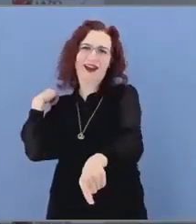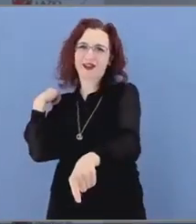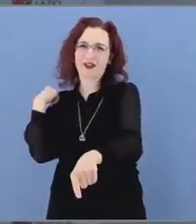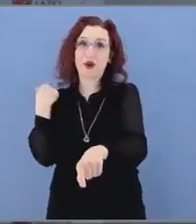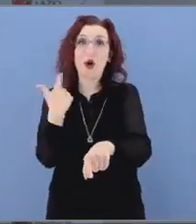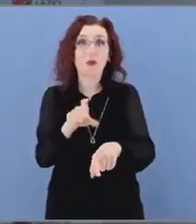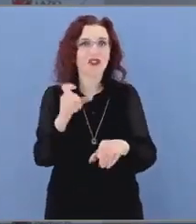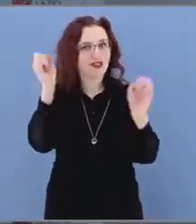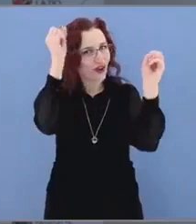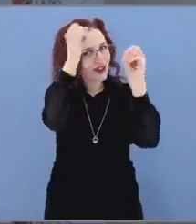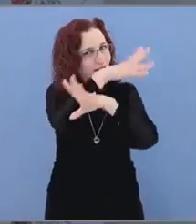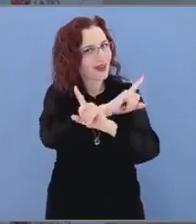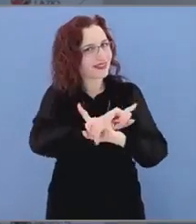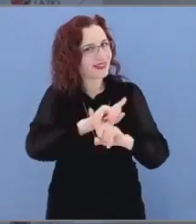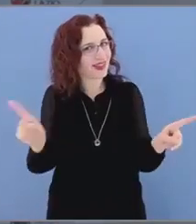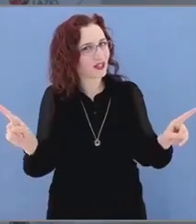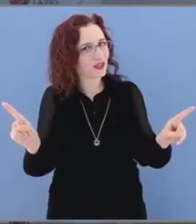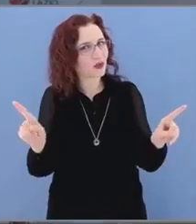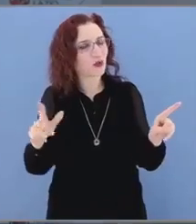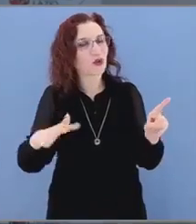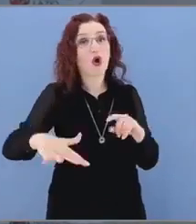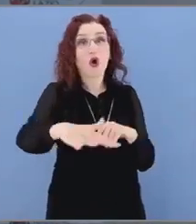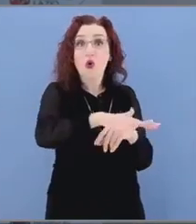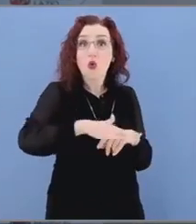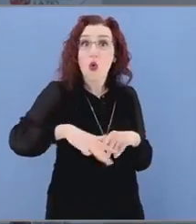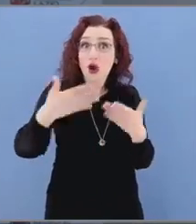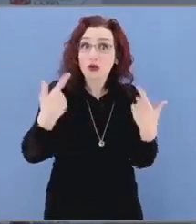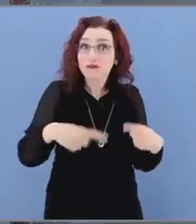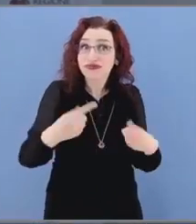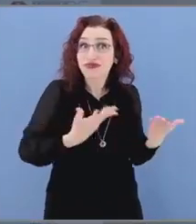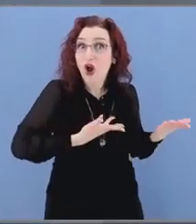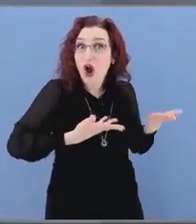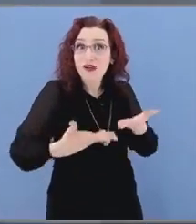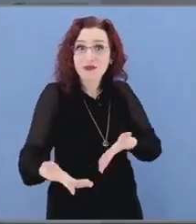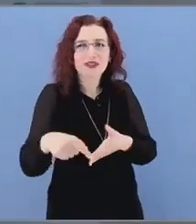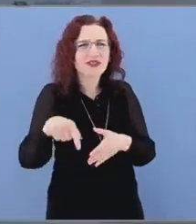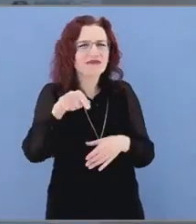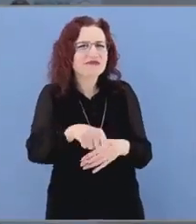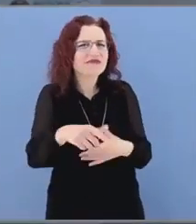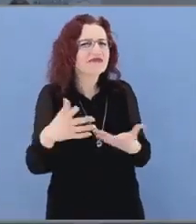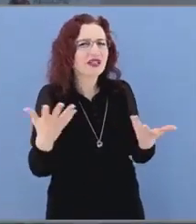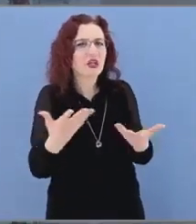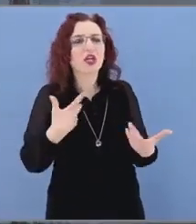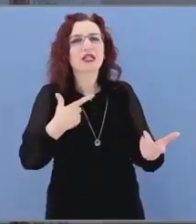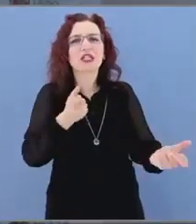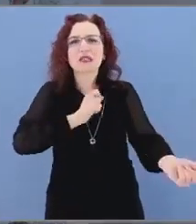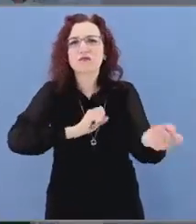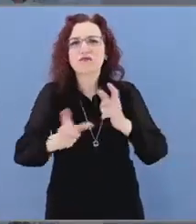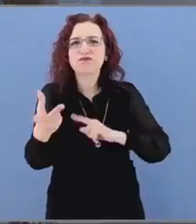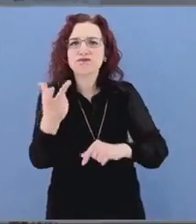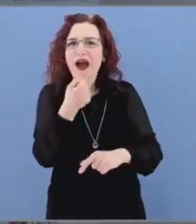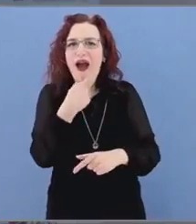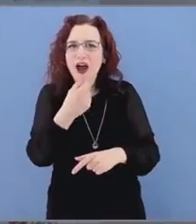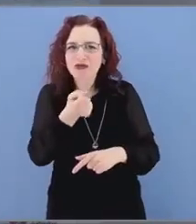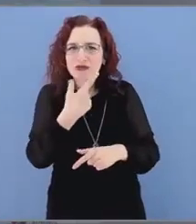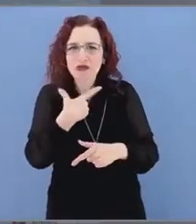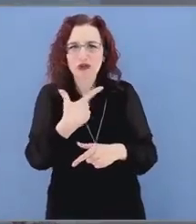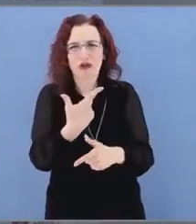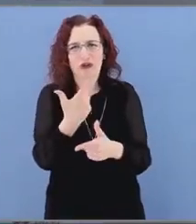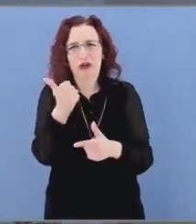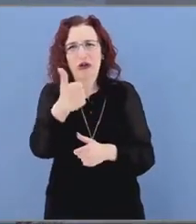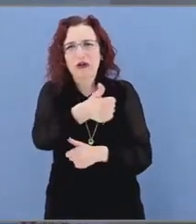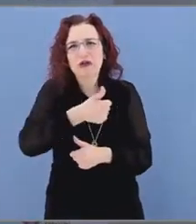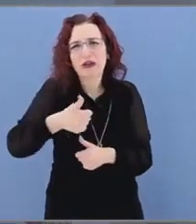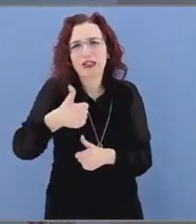questo luogo che ci ospita era un luogo dedicato allo spaccio, al degrado, alla solitudine, e chi l'ha occupato sono